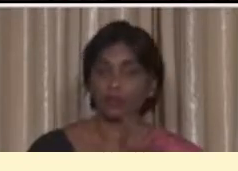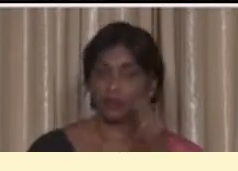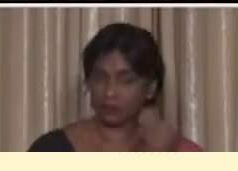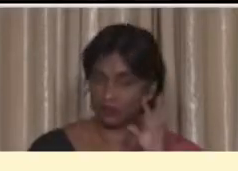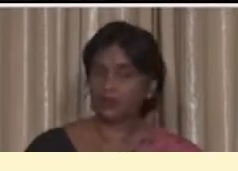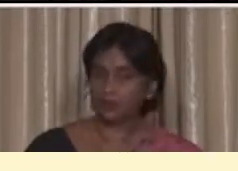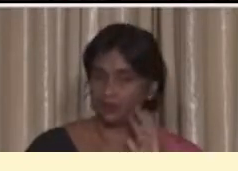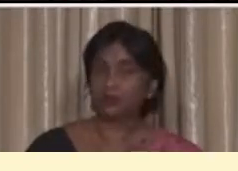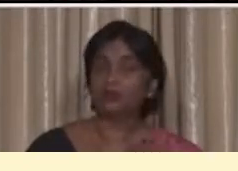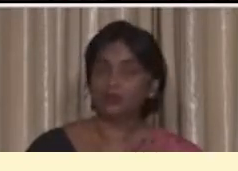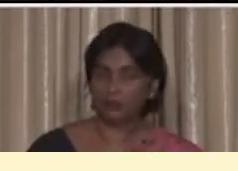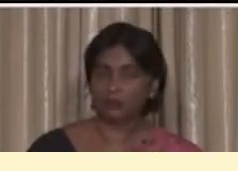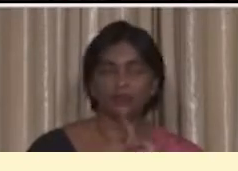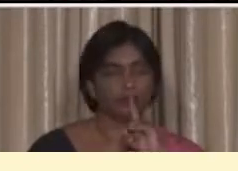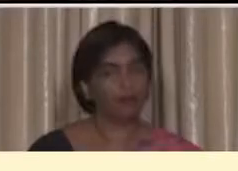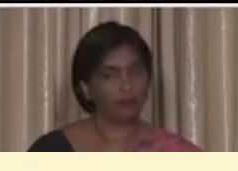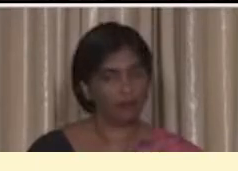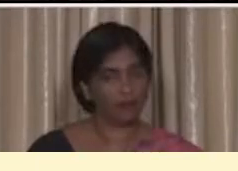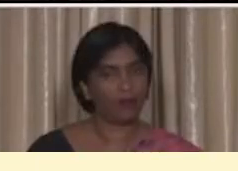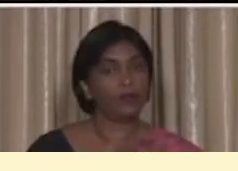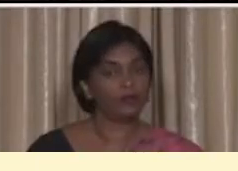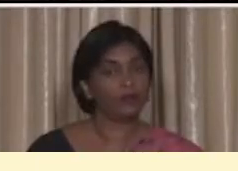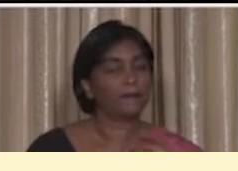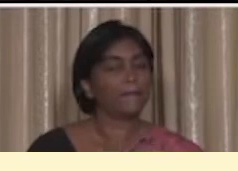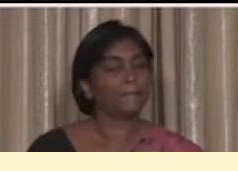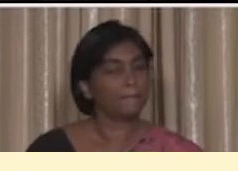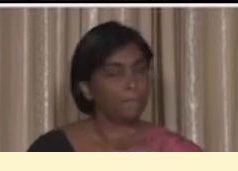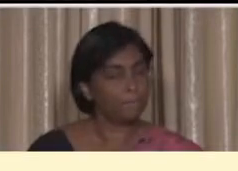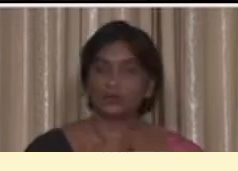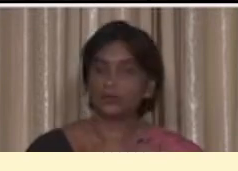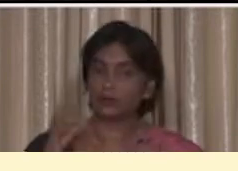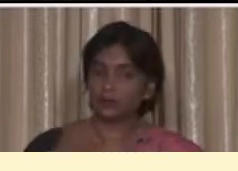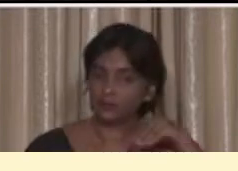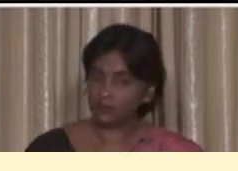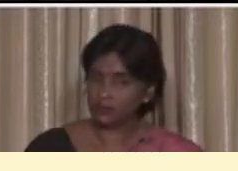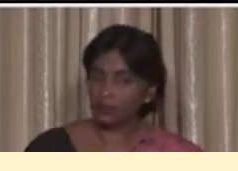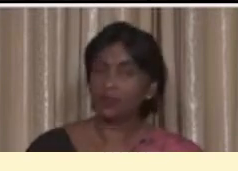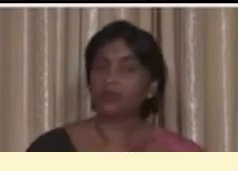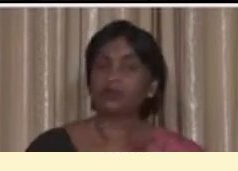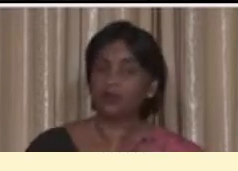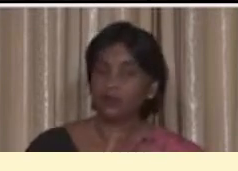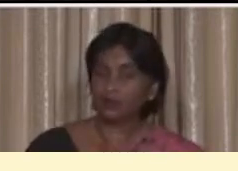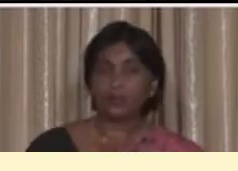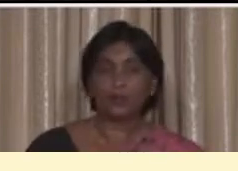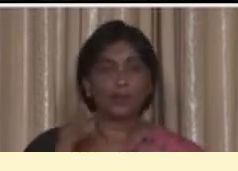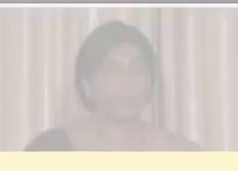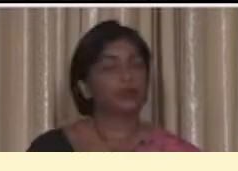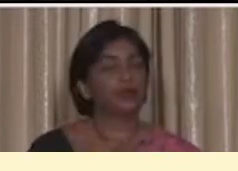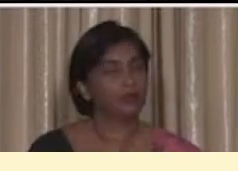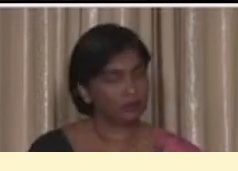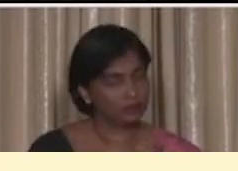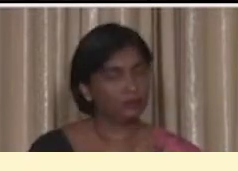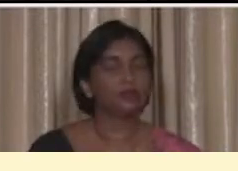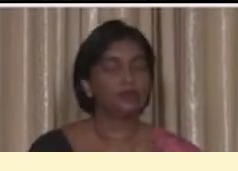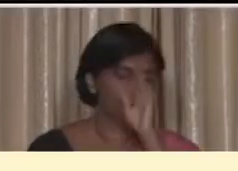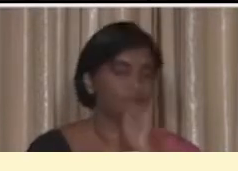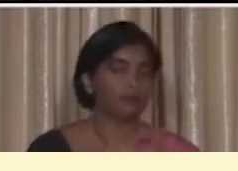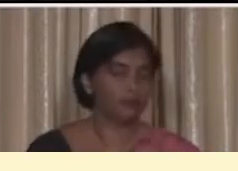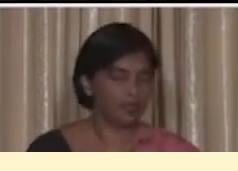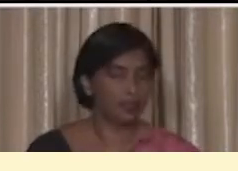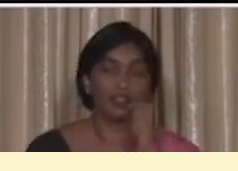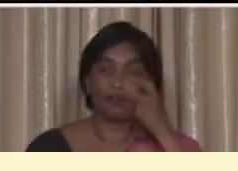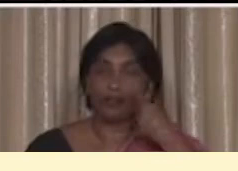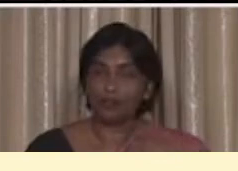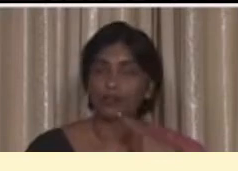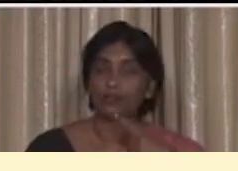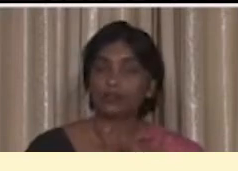පිරිනමන ගමන්ම මම ඉල්ලා සිටිනවා ආණ්ඩුවෙන් මේ ප්‍රජාතන්ත්‍රවාදී මැතිවරණය ඒ වගේම මේ රටේ ප්‍රජාතන්ත්‍රවාදී අයිතිය ආරක්ෂා කරන්න ඕනේ